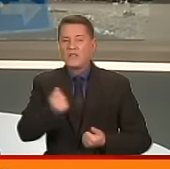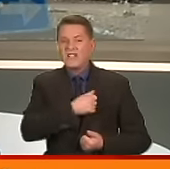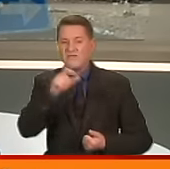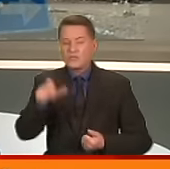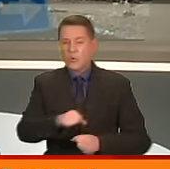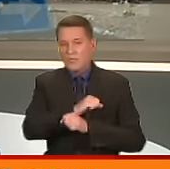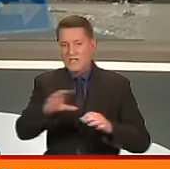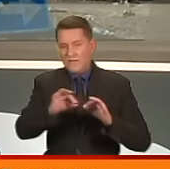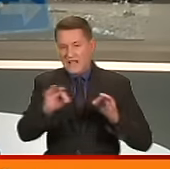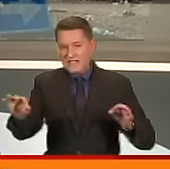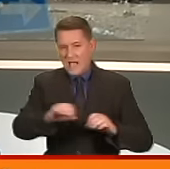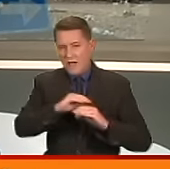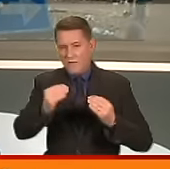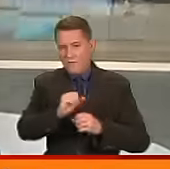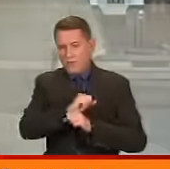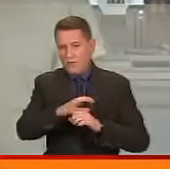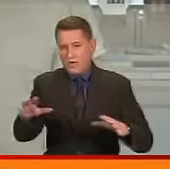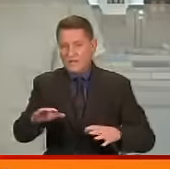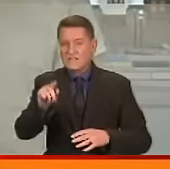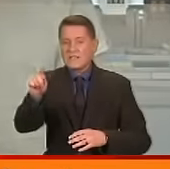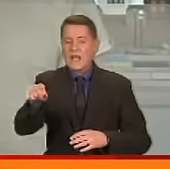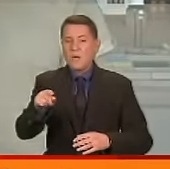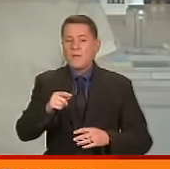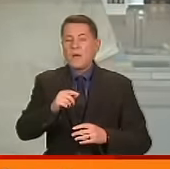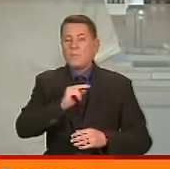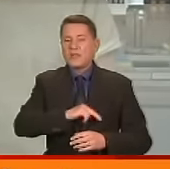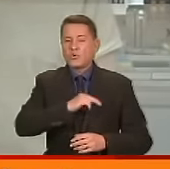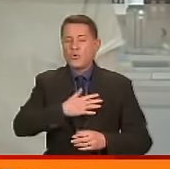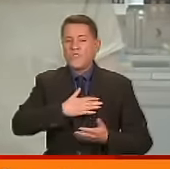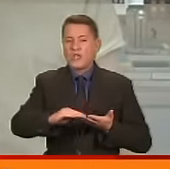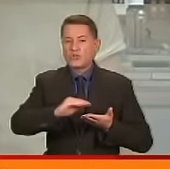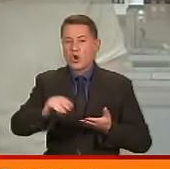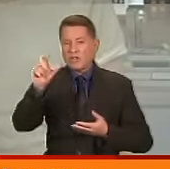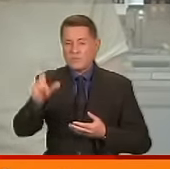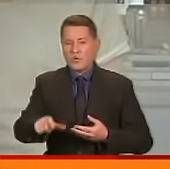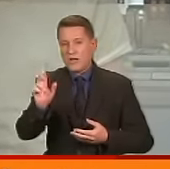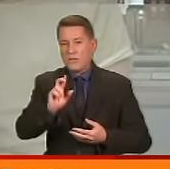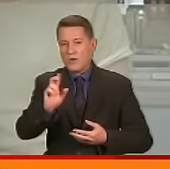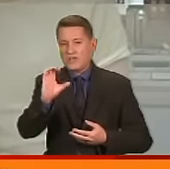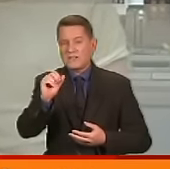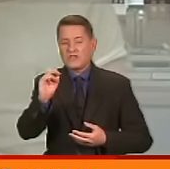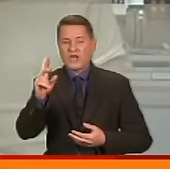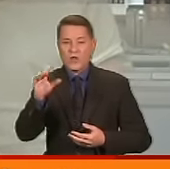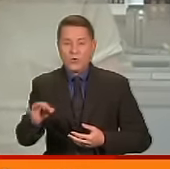на вибухівці. В зоні АТО працює Борис Сачалко. Борисе, то чи дійсно на фронті тепер спокійніше?